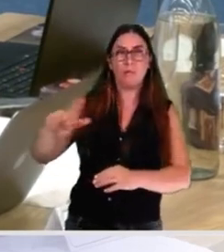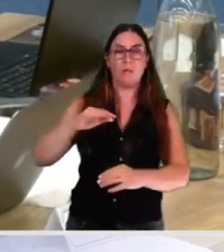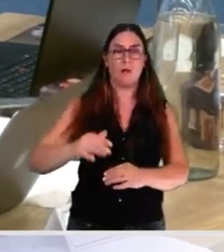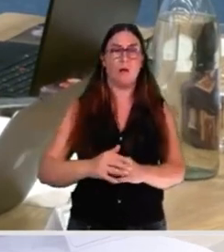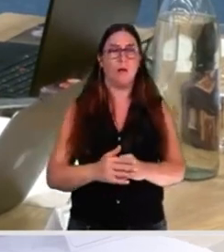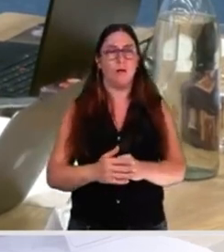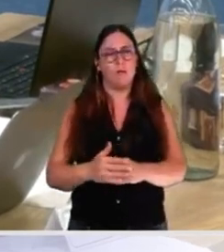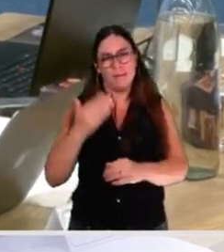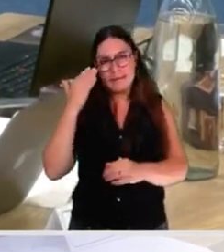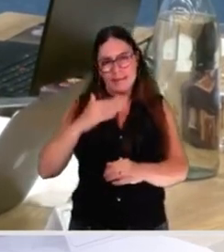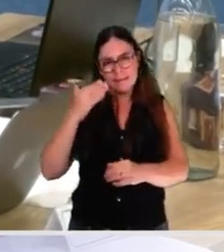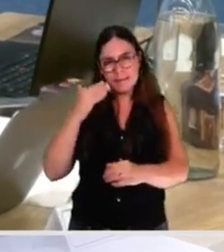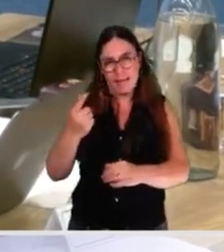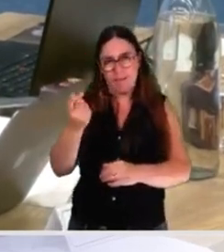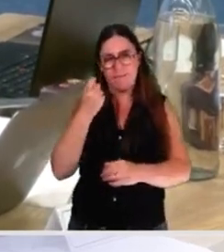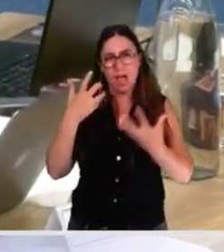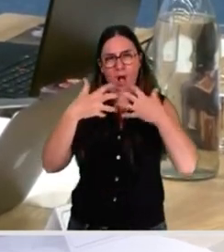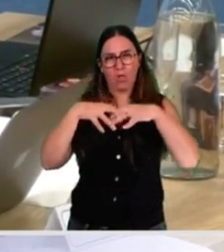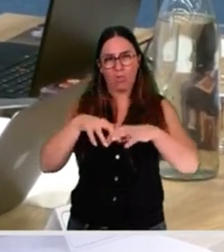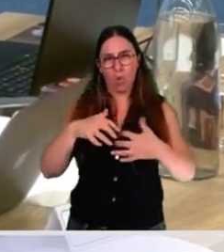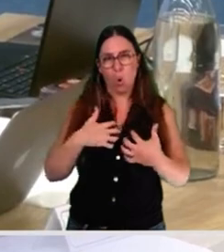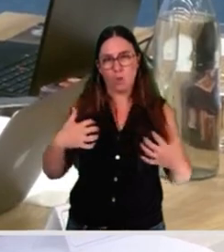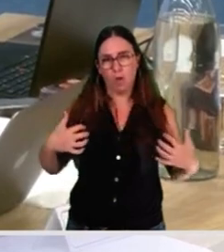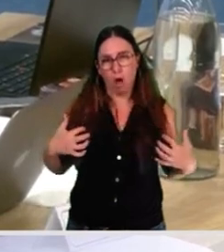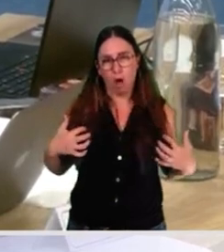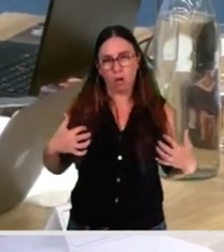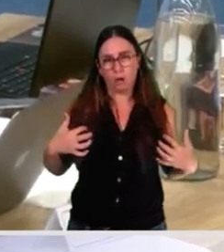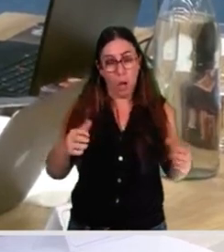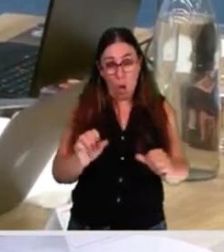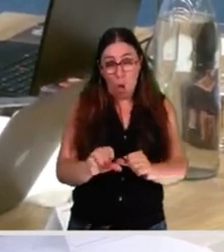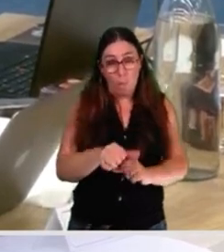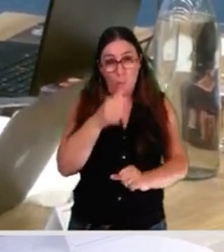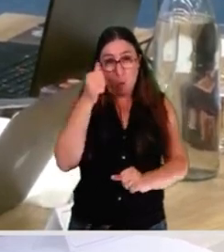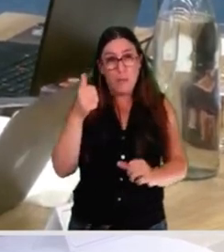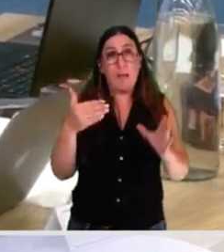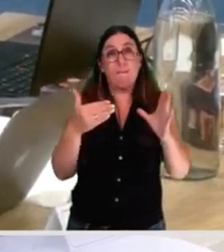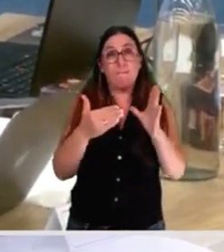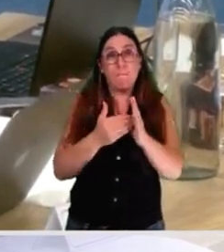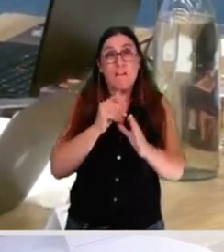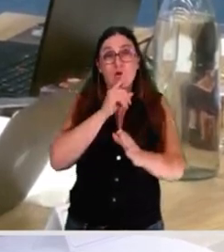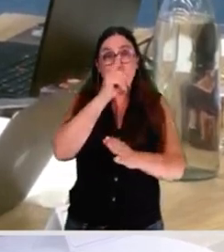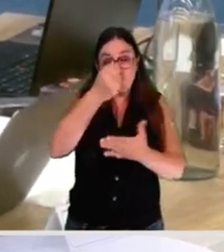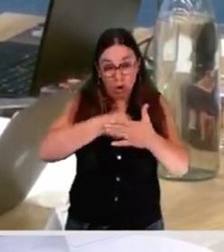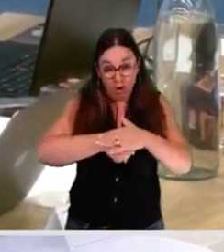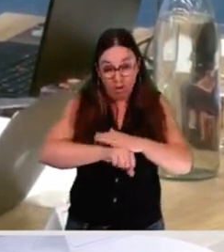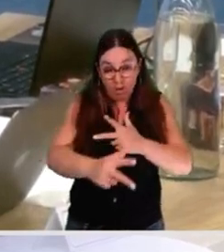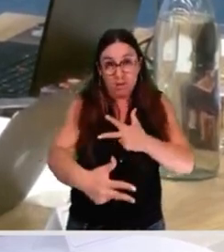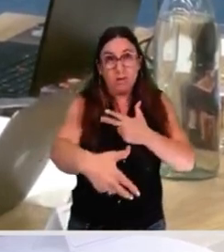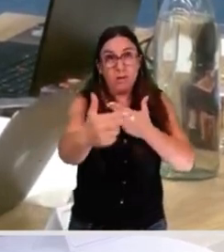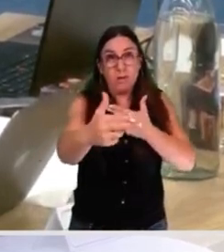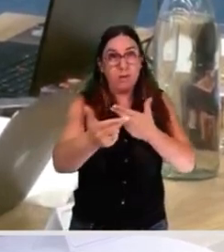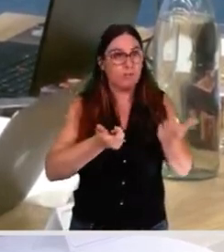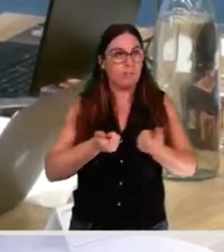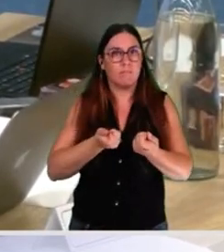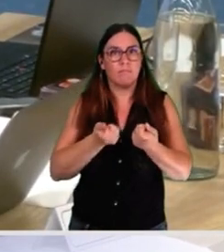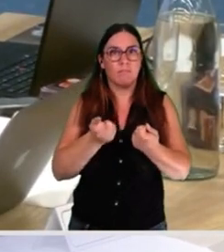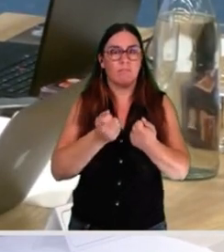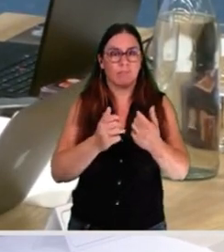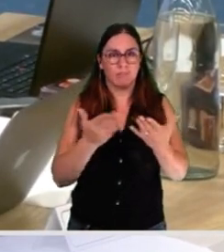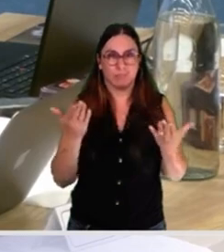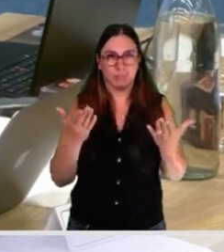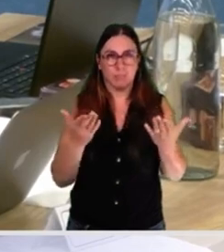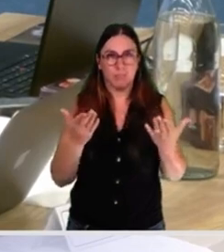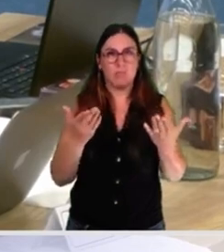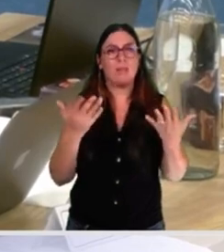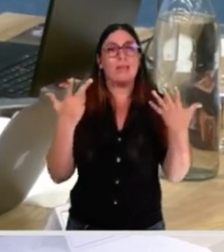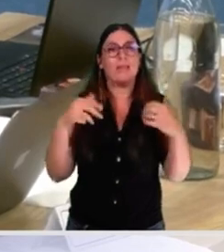sait par les neurosciences, tout se joue dans les 1000 premiers jours de l'enfant. Les regards constatés après